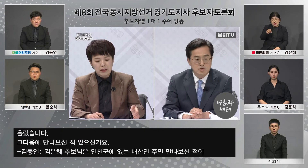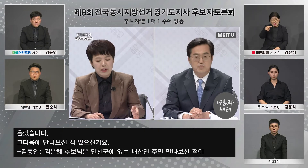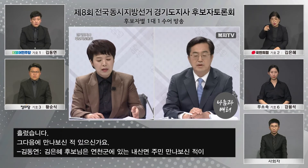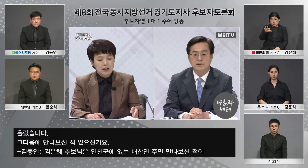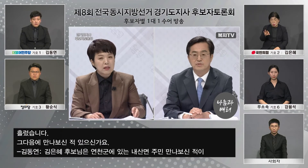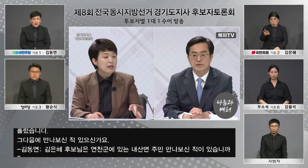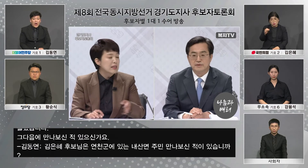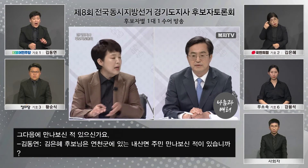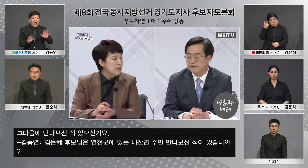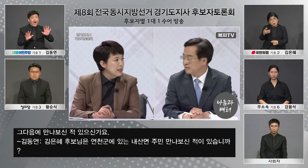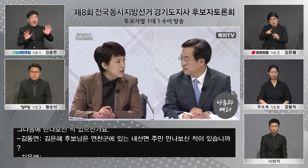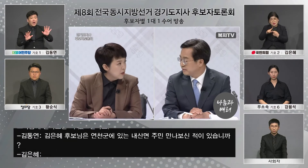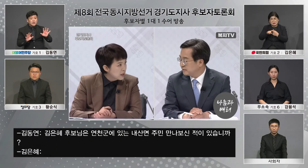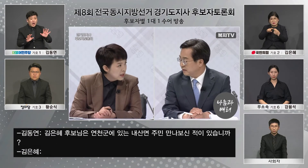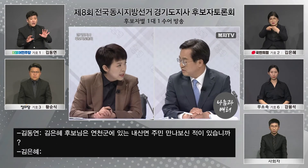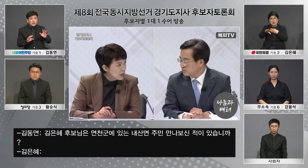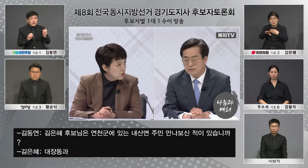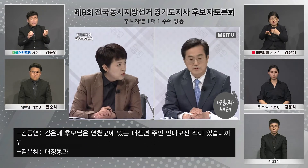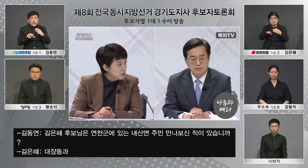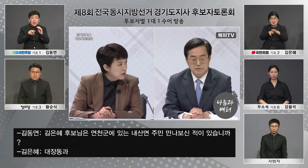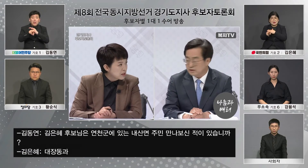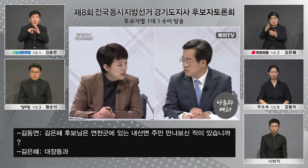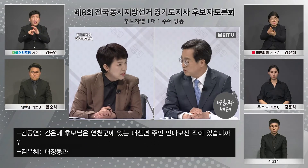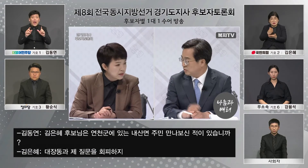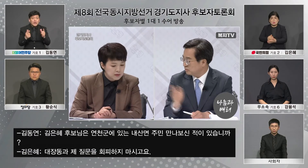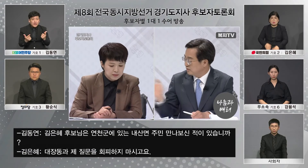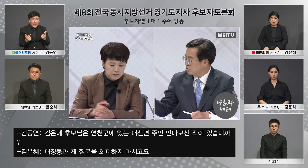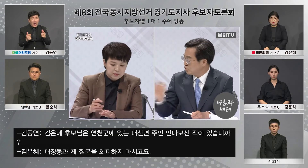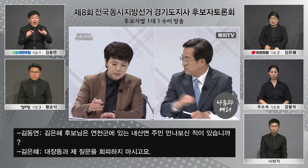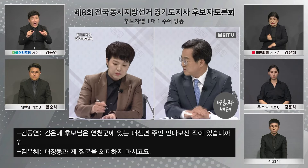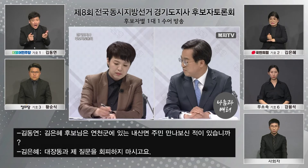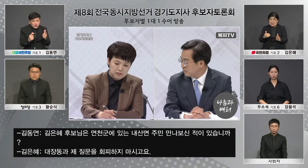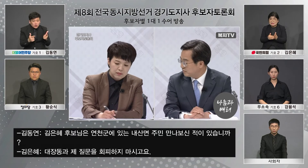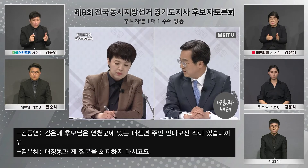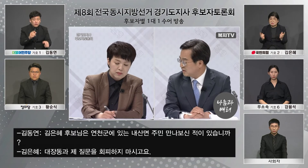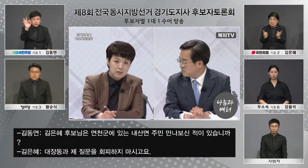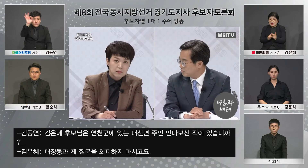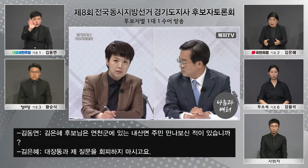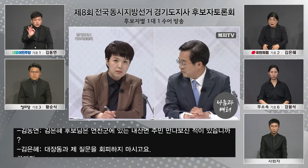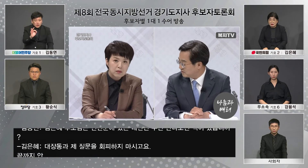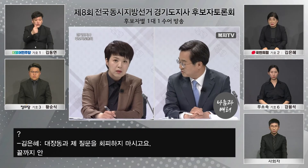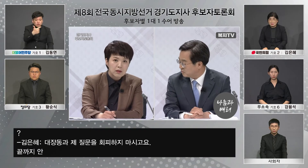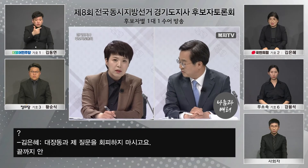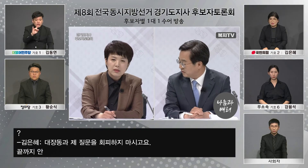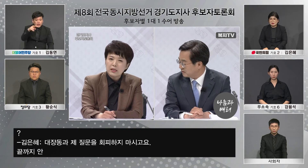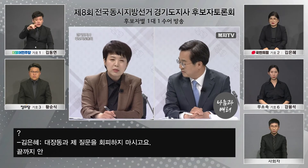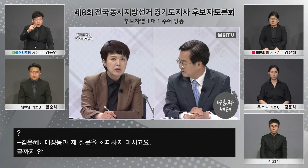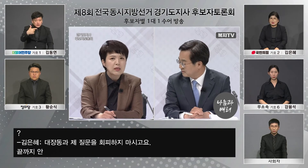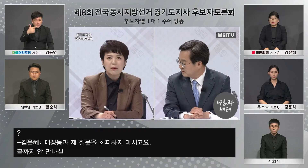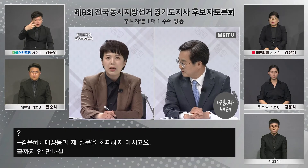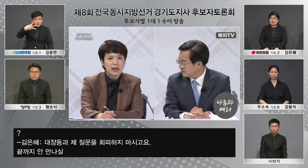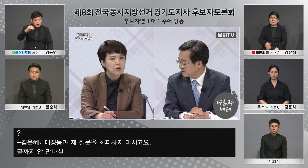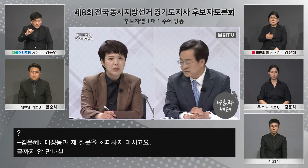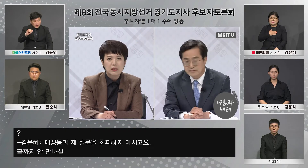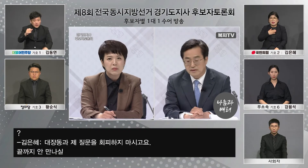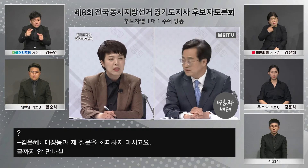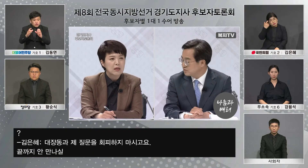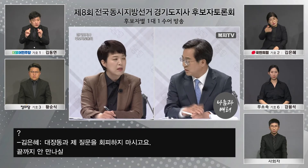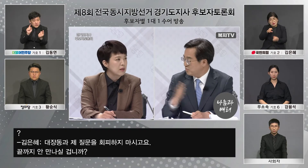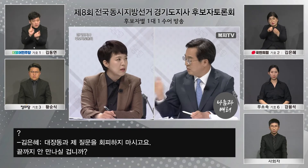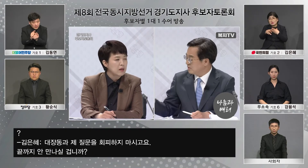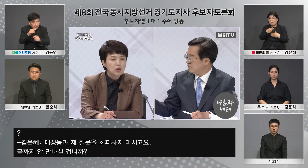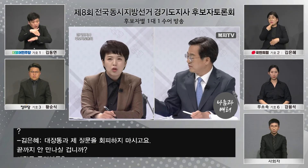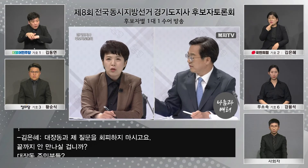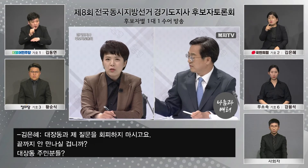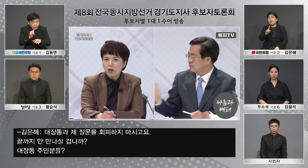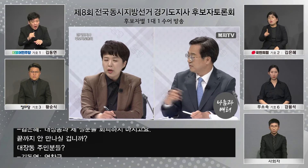마시고요. 아니죠. 회피가 아니고요. 끝까지 안 만나실 겁니까? 대장동 주민분들을? 아니죠. 연천군 내산리 주민들 만나실 겁니까? 제 질문에 답을 안 하고 계십니다. 아니죠.